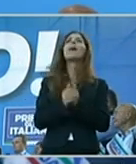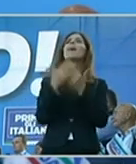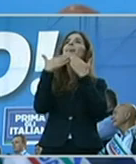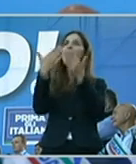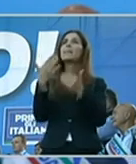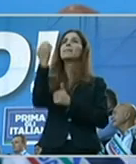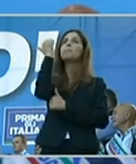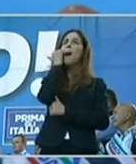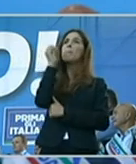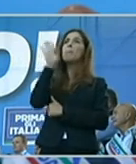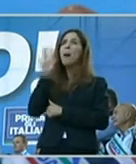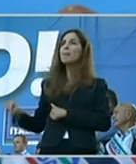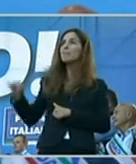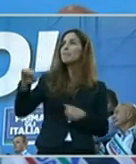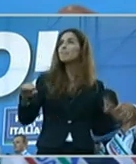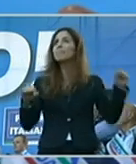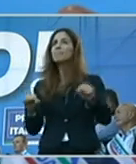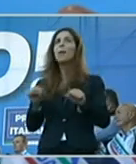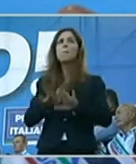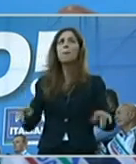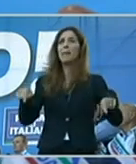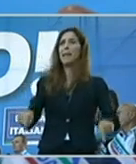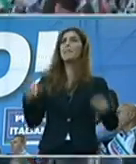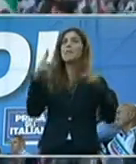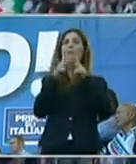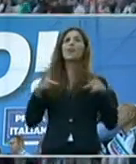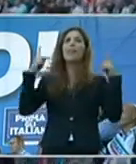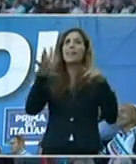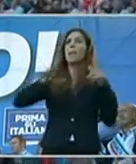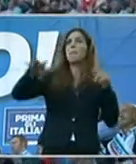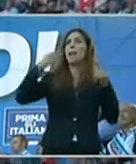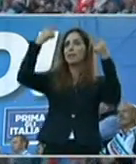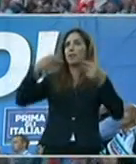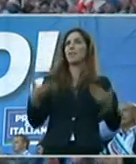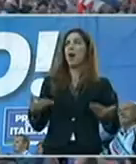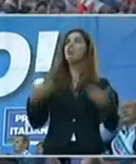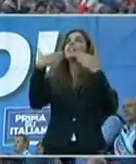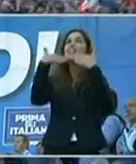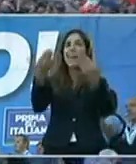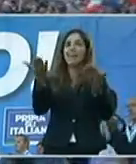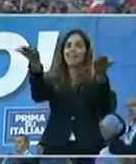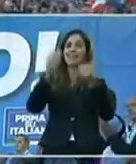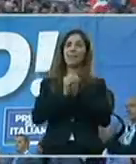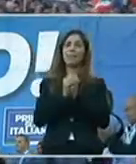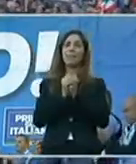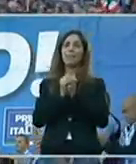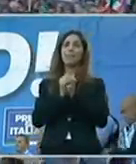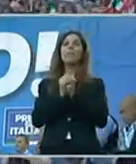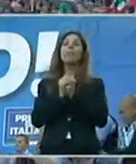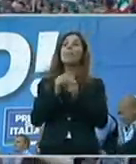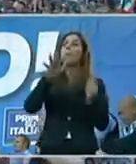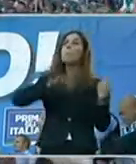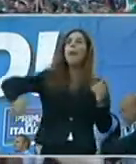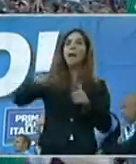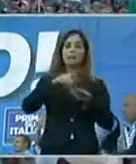mamme e ai papà che hanno portato i loro bimbi a sorridere in questa piazza oggi. Grazie. La piazza dei bimbi, delle